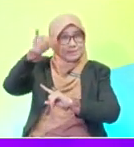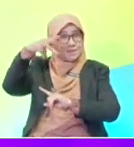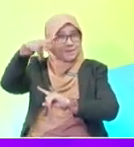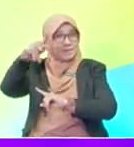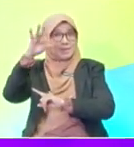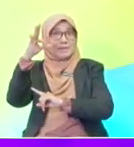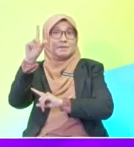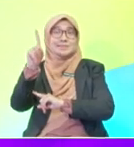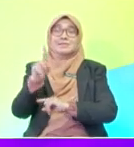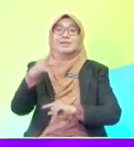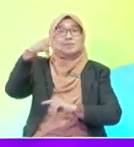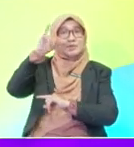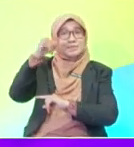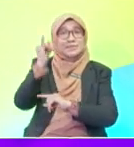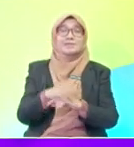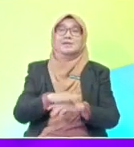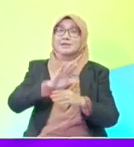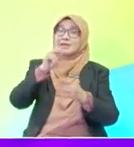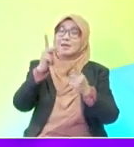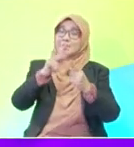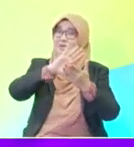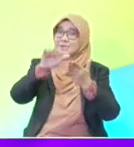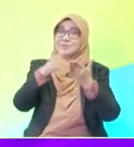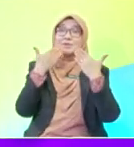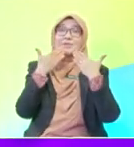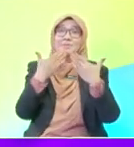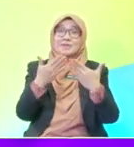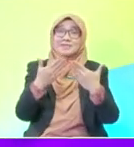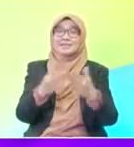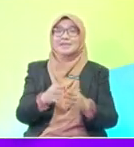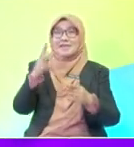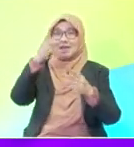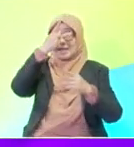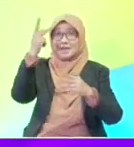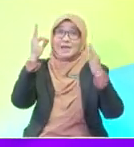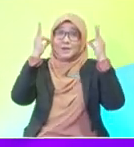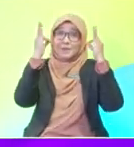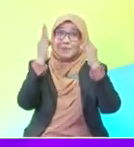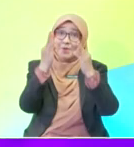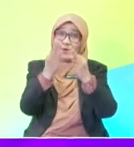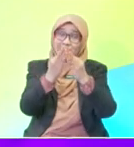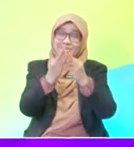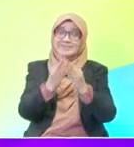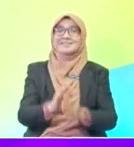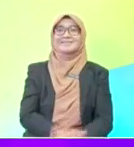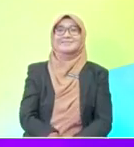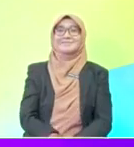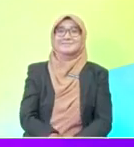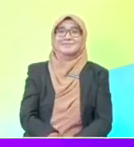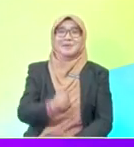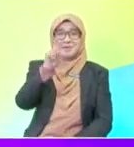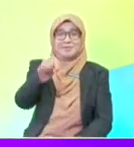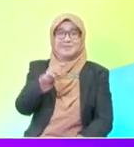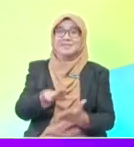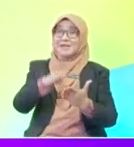18-1 Putrajaya. Dan terima kasih kepada semua yang sudi fokus menonton Didik TV KPM. Jangan nakal-nakal, okey? Belajar betul-betul dalam